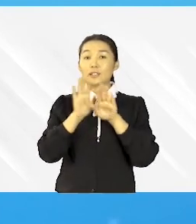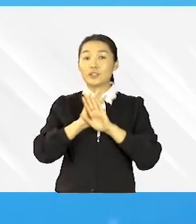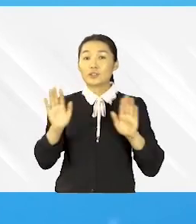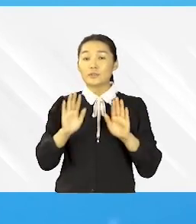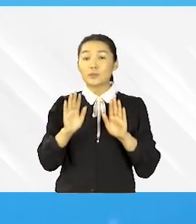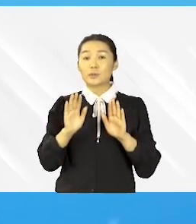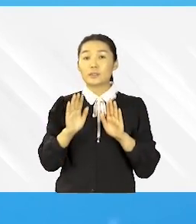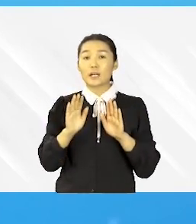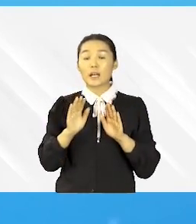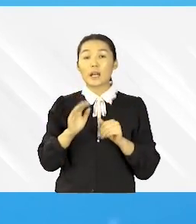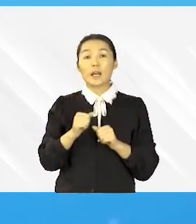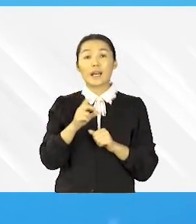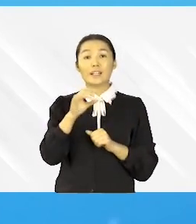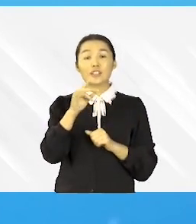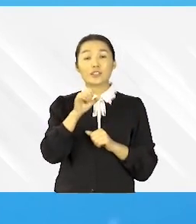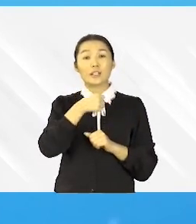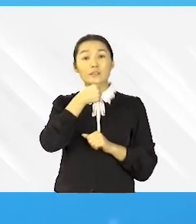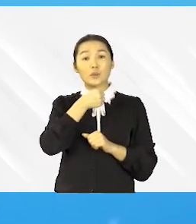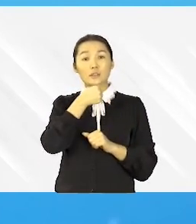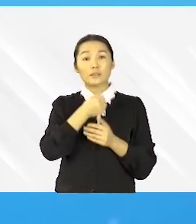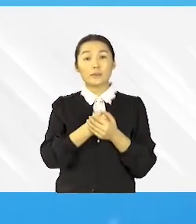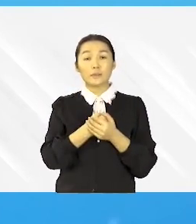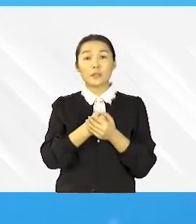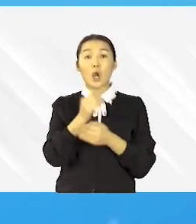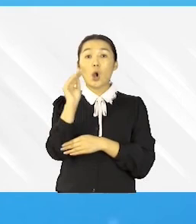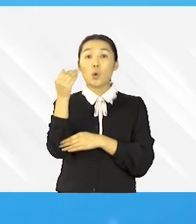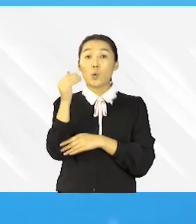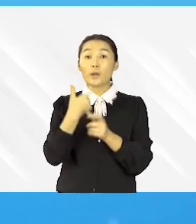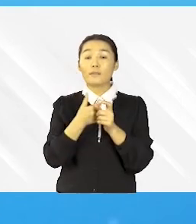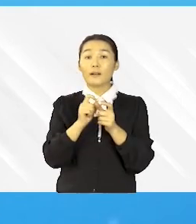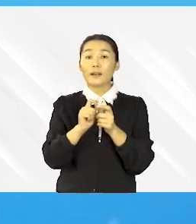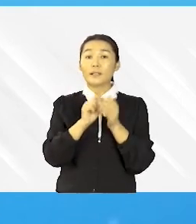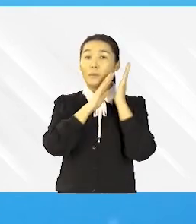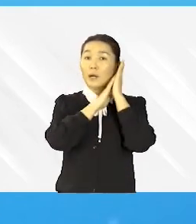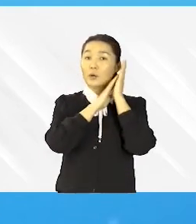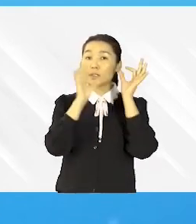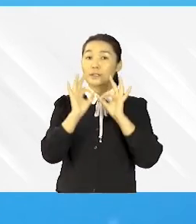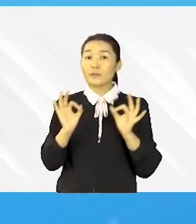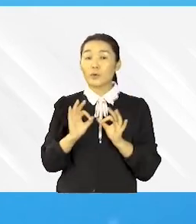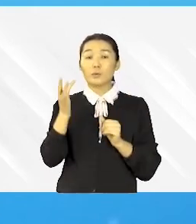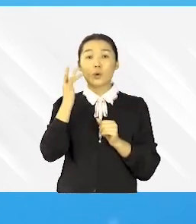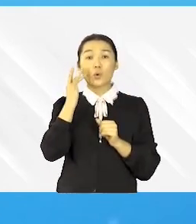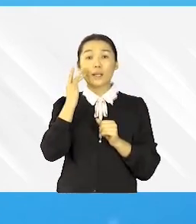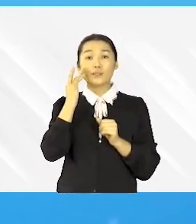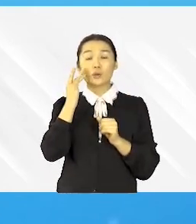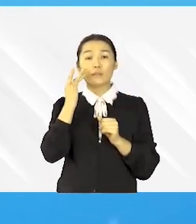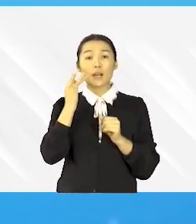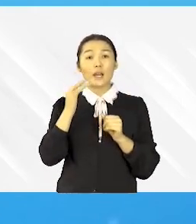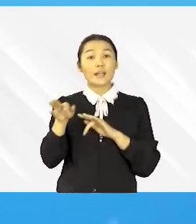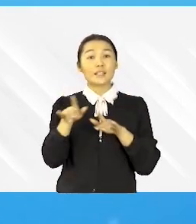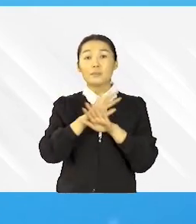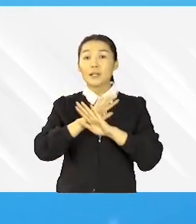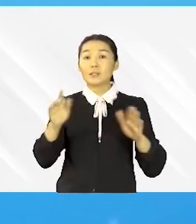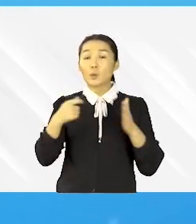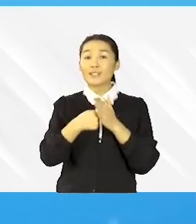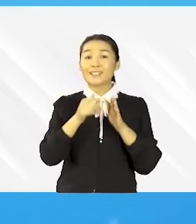формой. Куколка – это покоящаяся форма, у которой, в отличие от личинки, не происходит ни процессов питания, ни